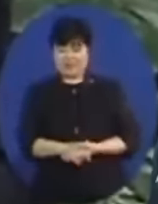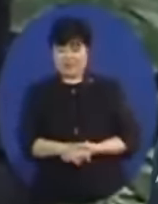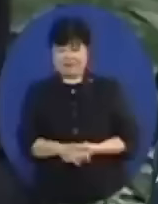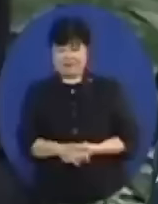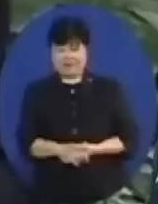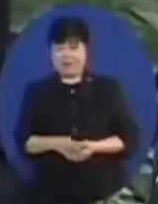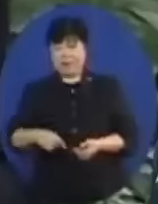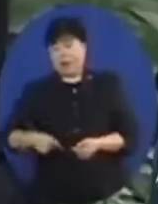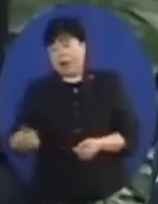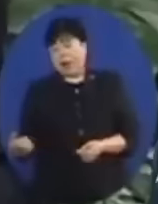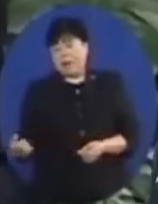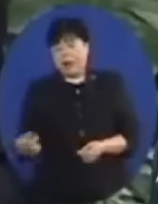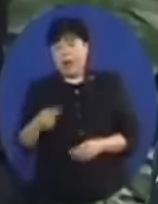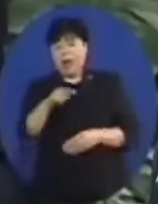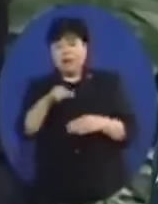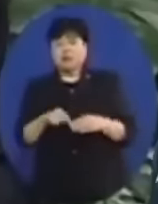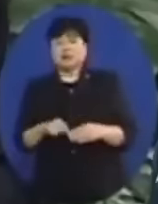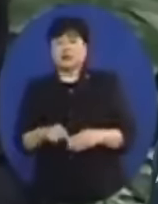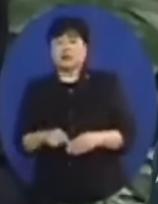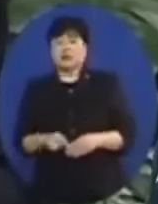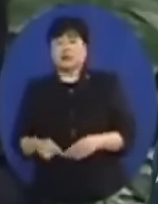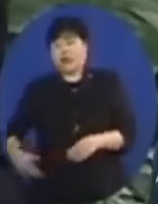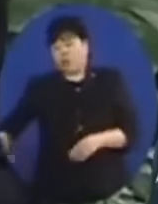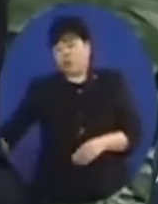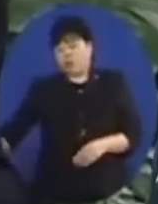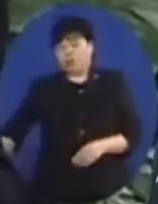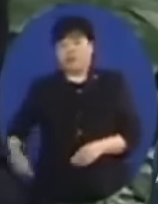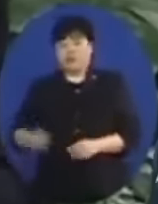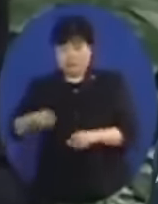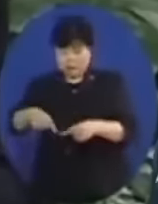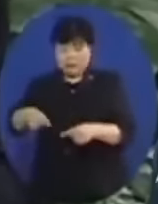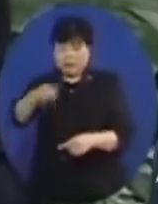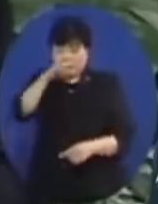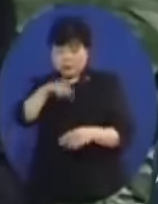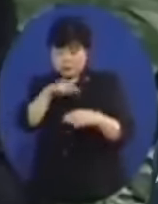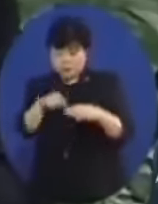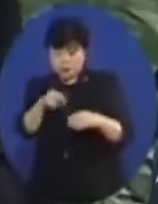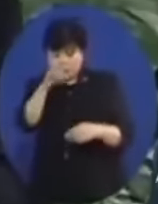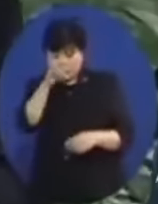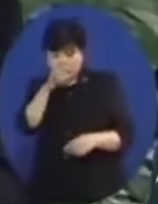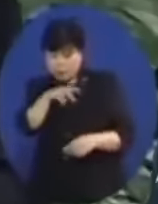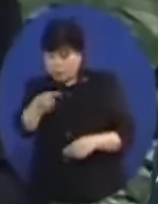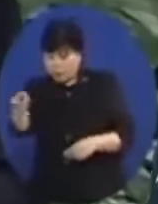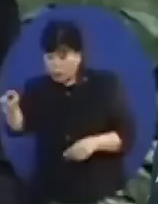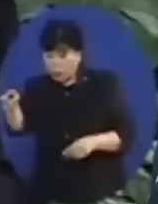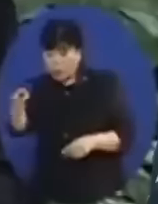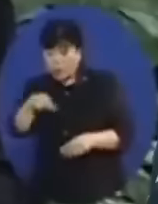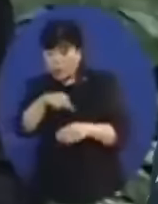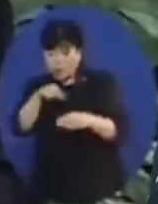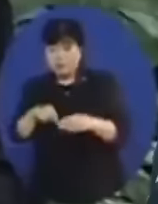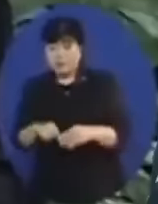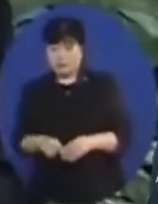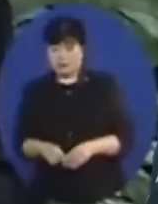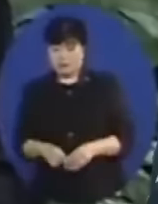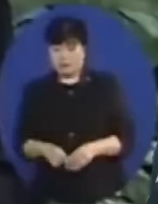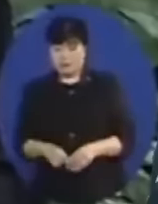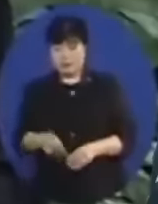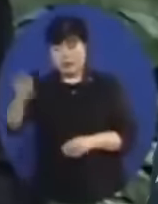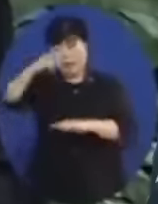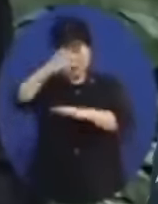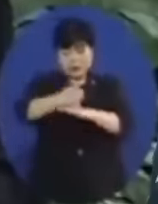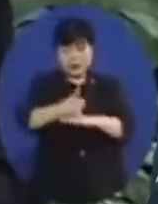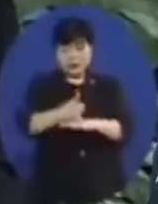사울이 배탈이 나가지고서 뒤보러 또 왔어요. 아 그러니 동굴 깊은 곳에 다윗과 아비새가 숨어